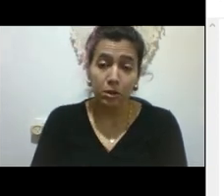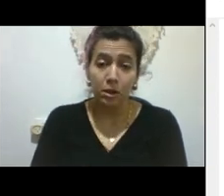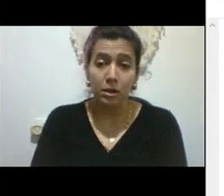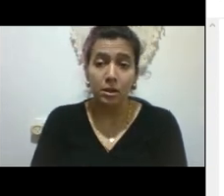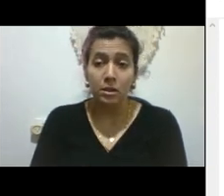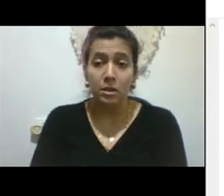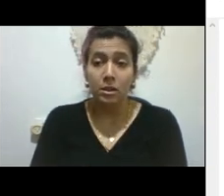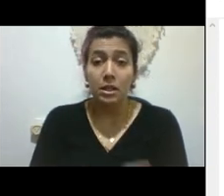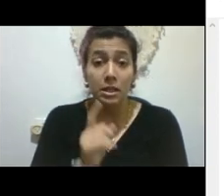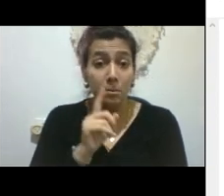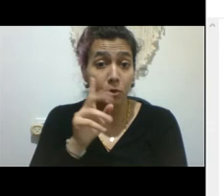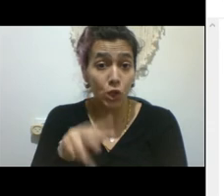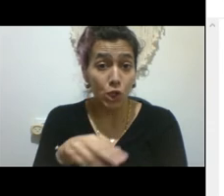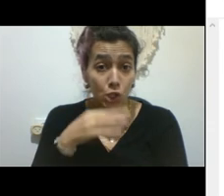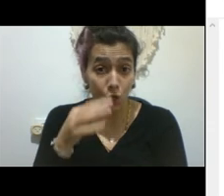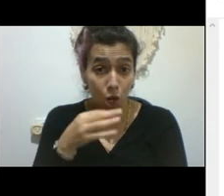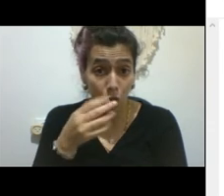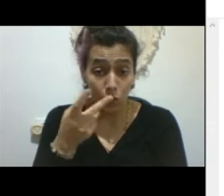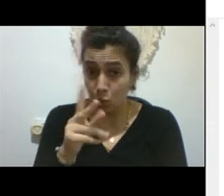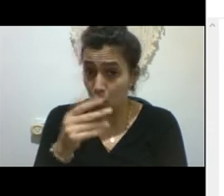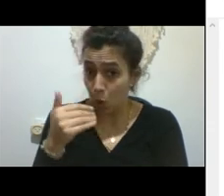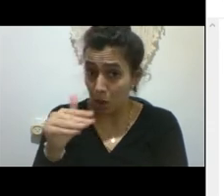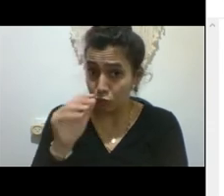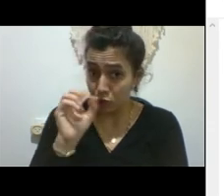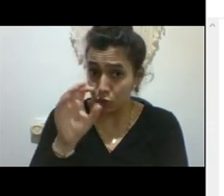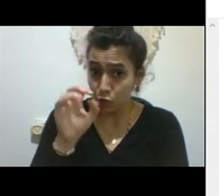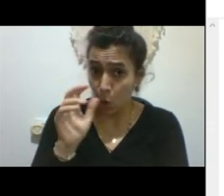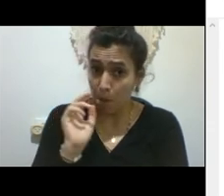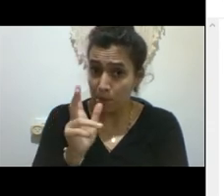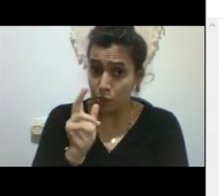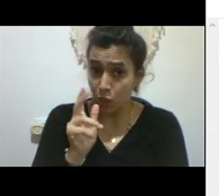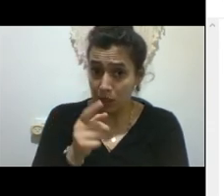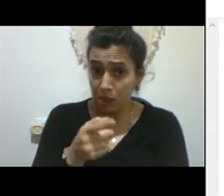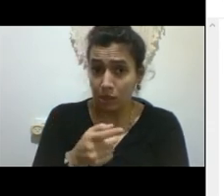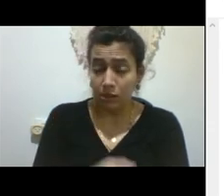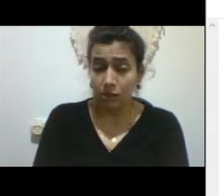למי שיש שאלות יכול להמשיך לרשום או...